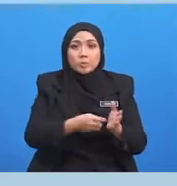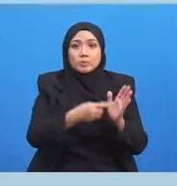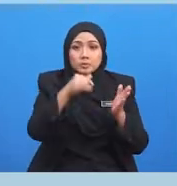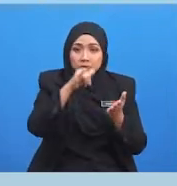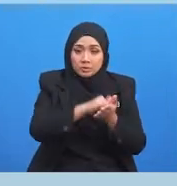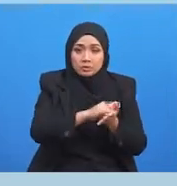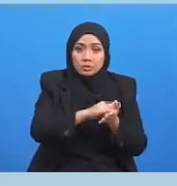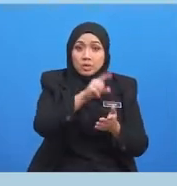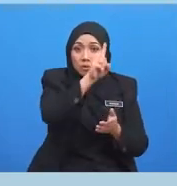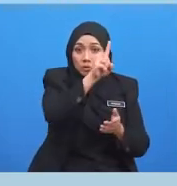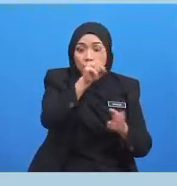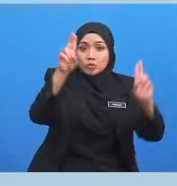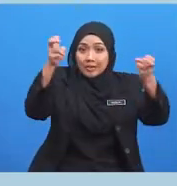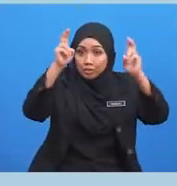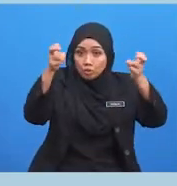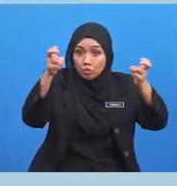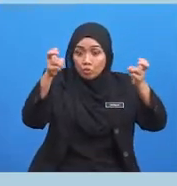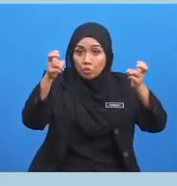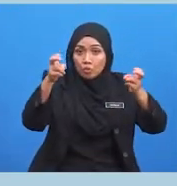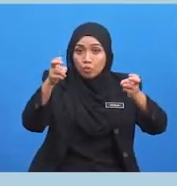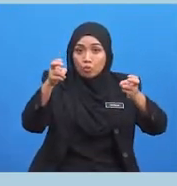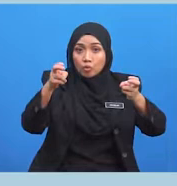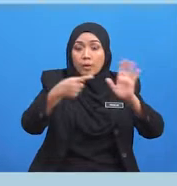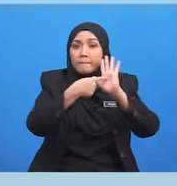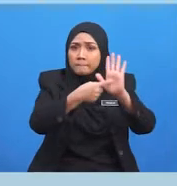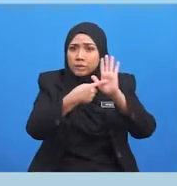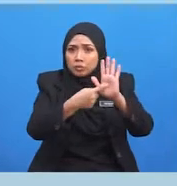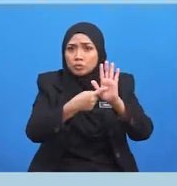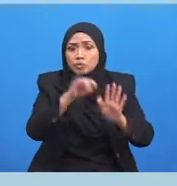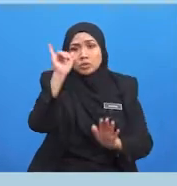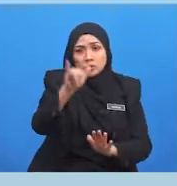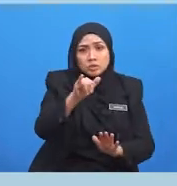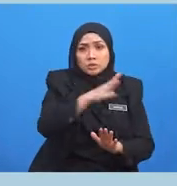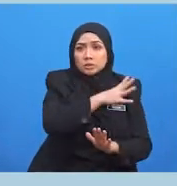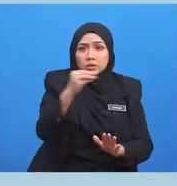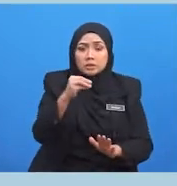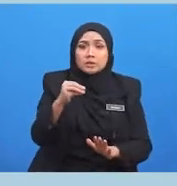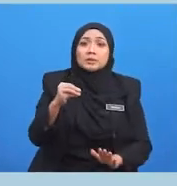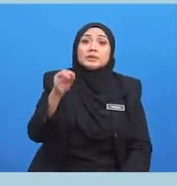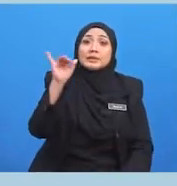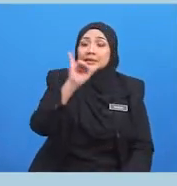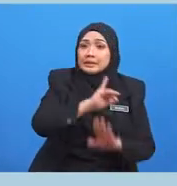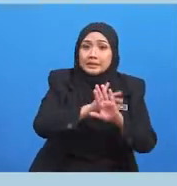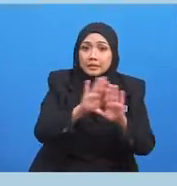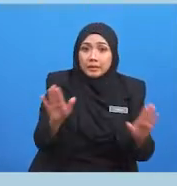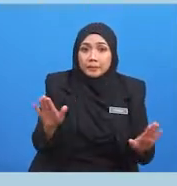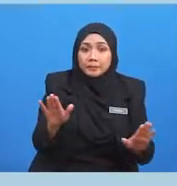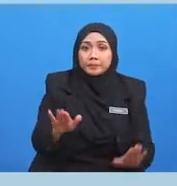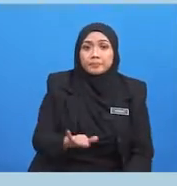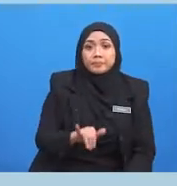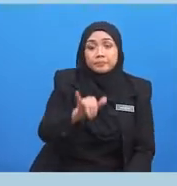A. Tajuk. B. Petunjuk ya dan tidak. Paksi